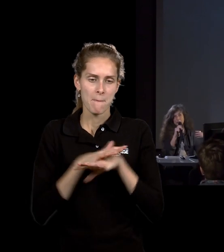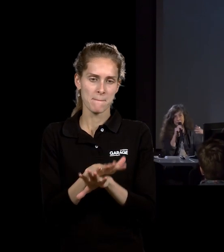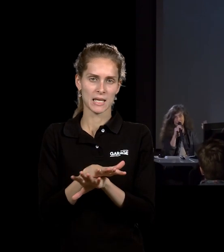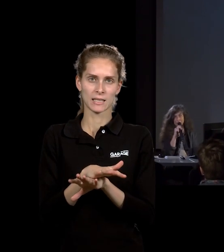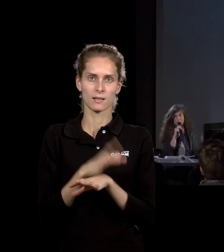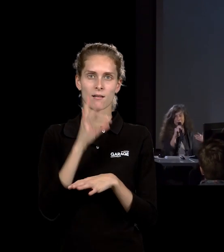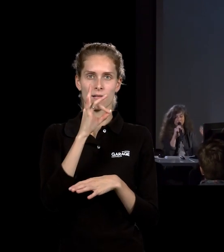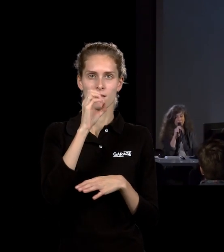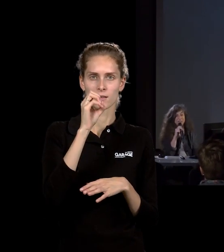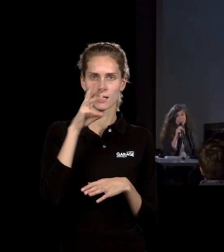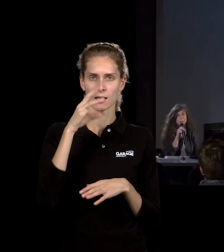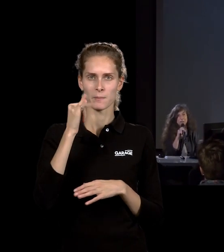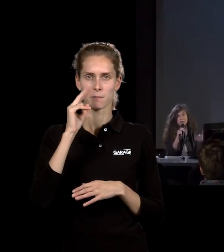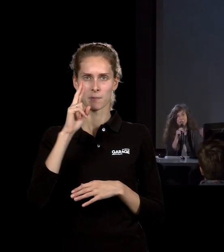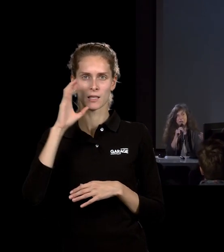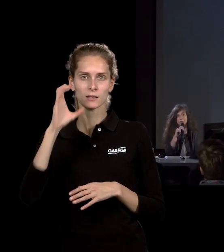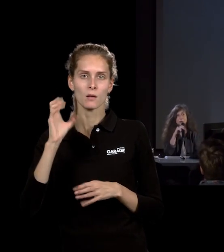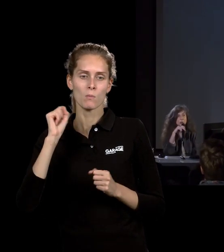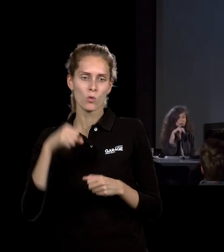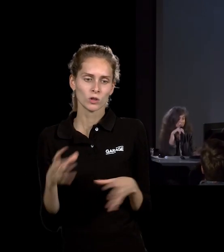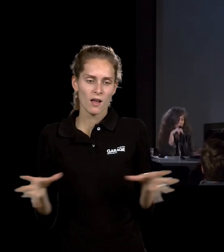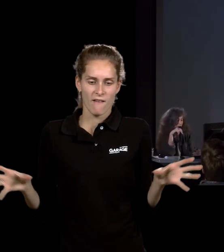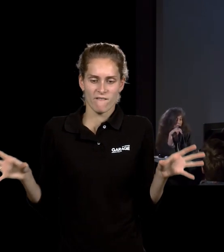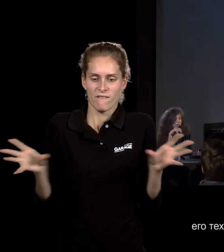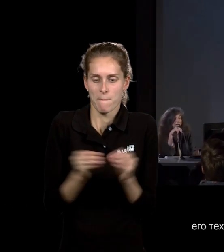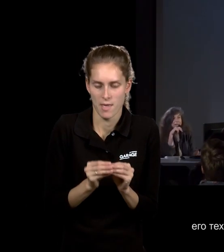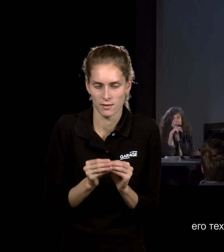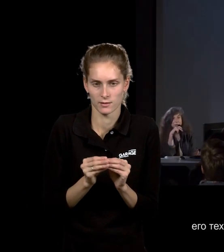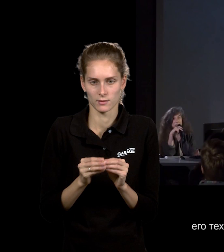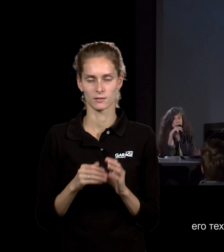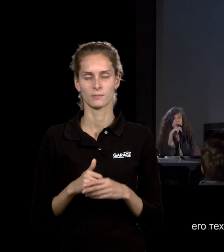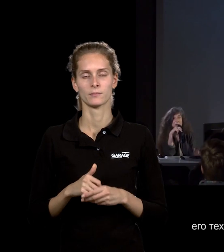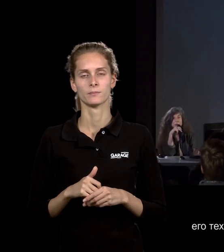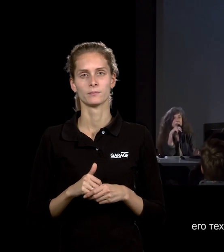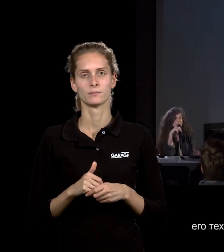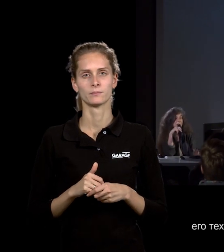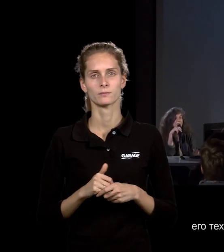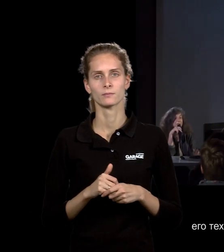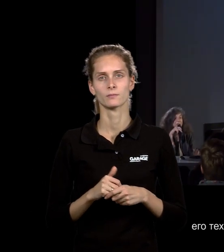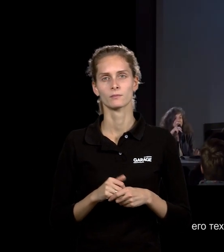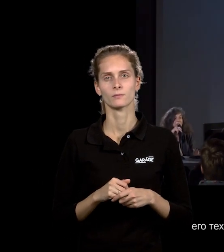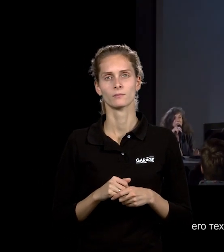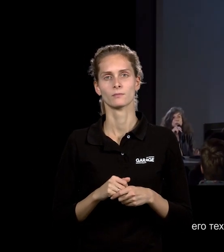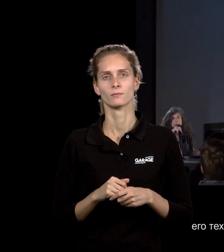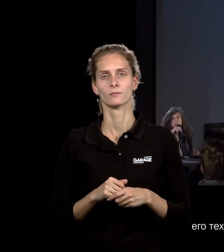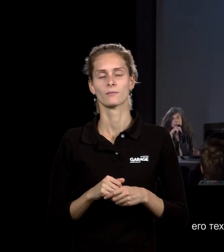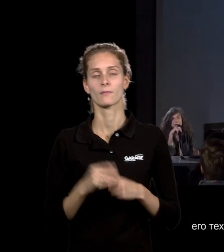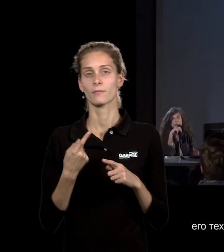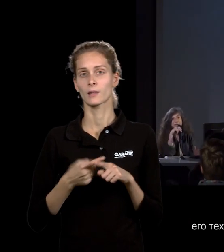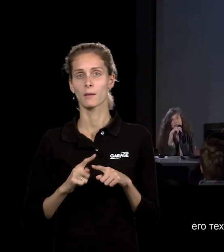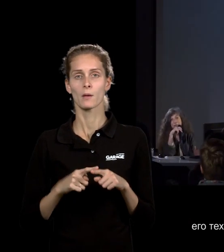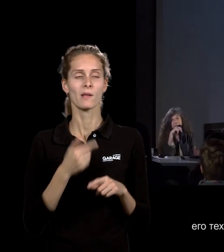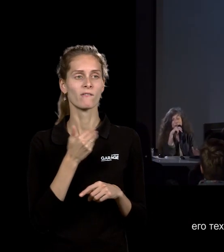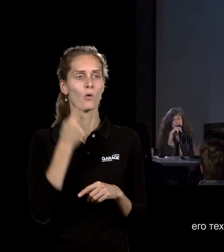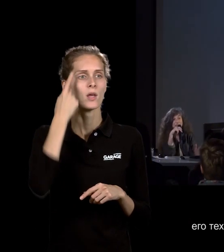включить, соединить вместе через такой визуальный ремикс. И поэтому для его идеи обмена, культурного